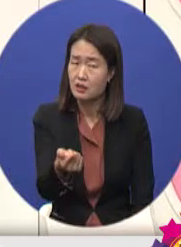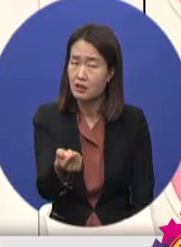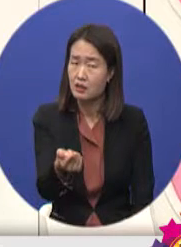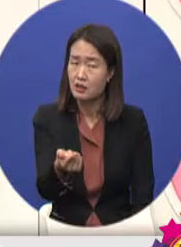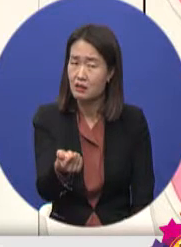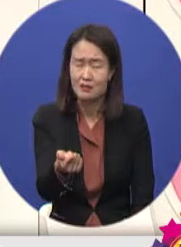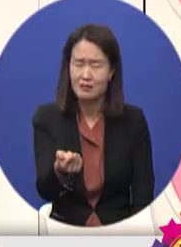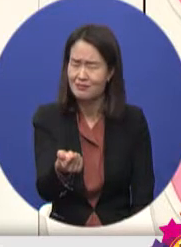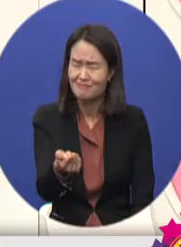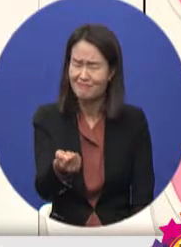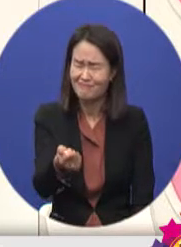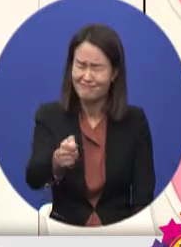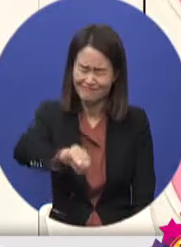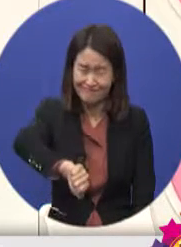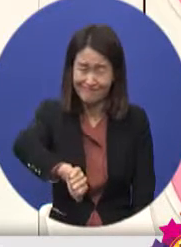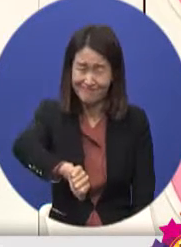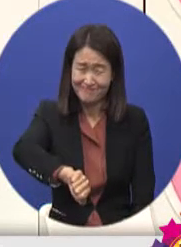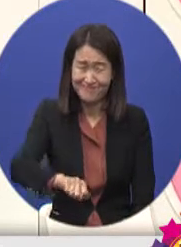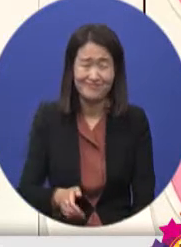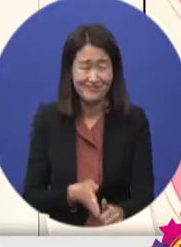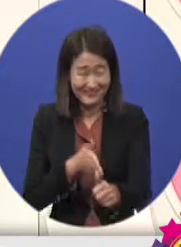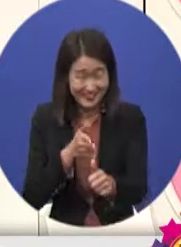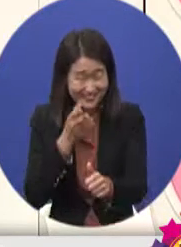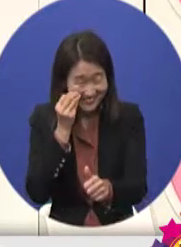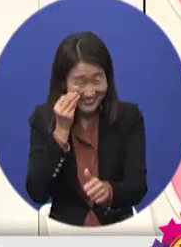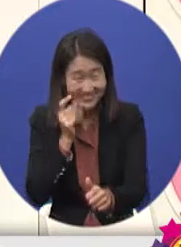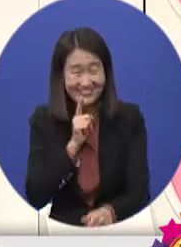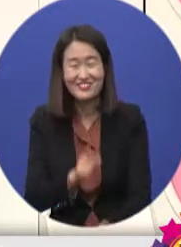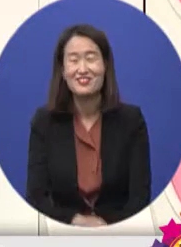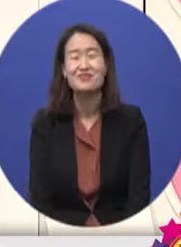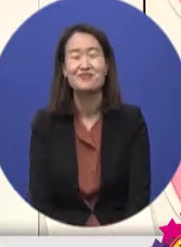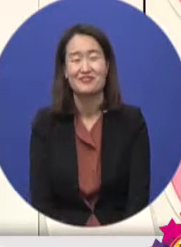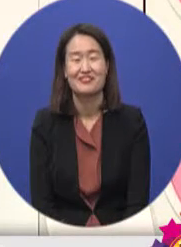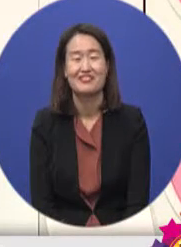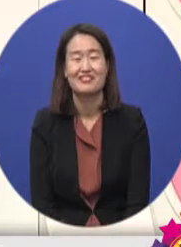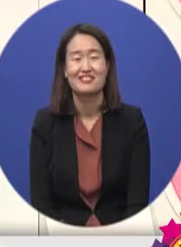네. 줄여주세요. 네.